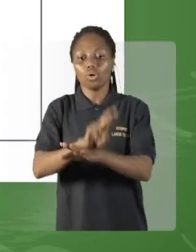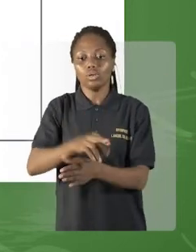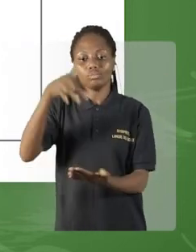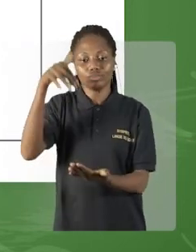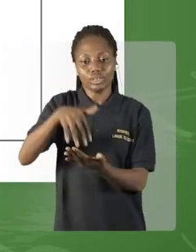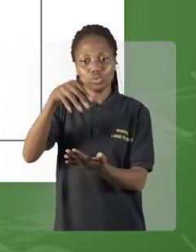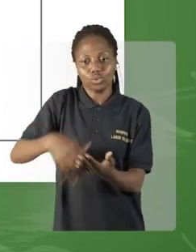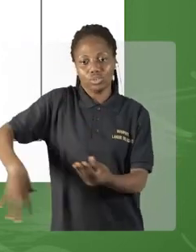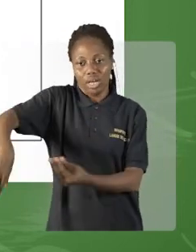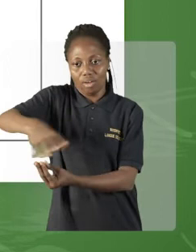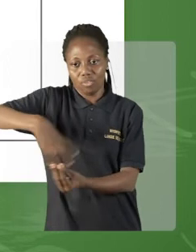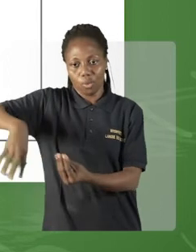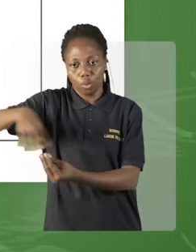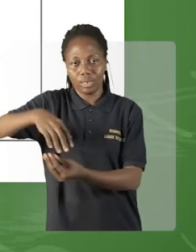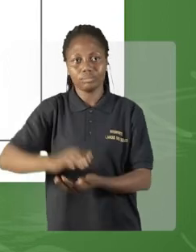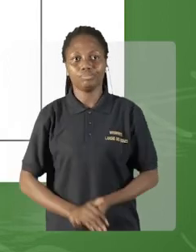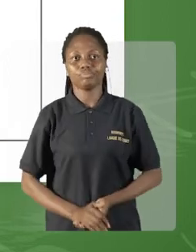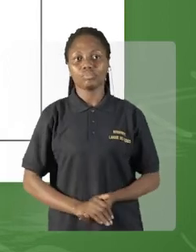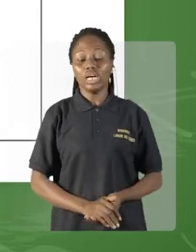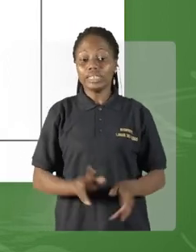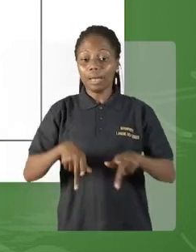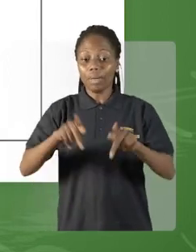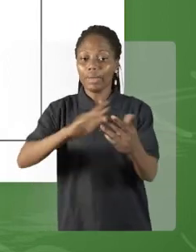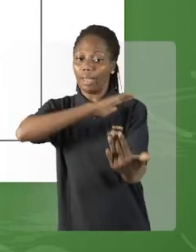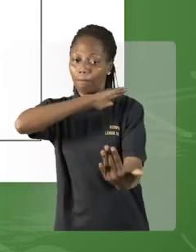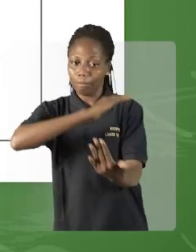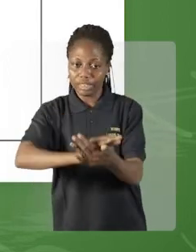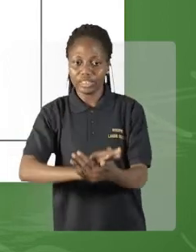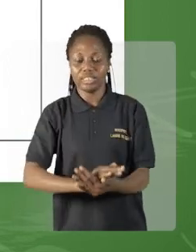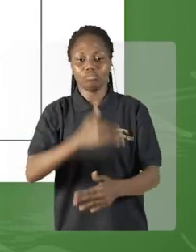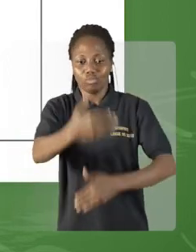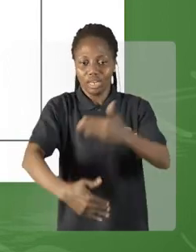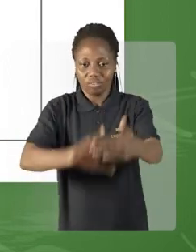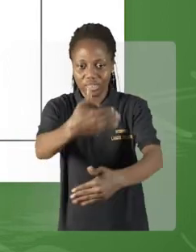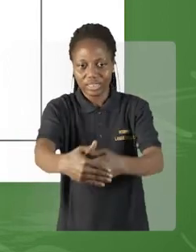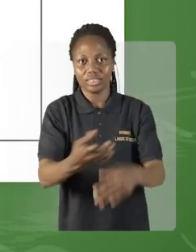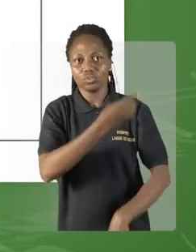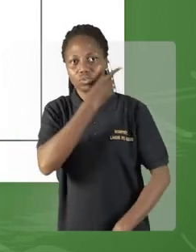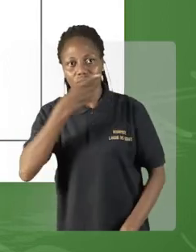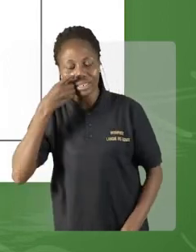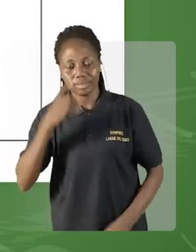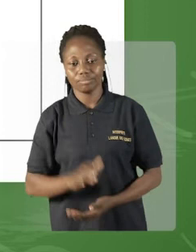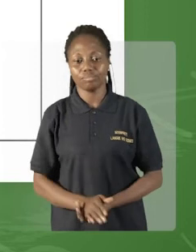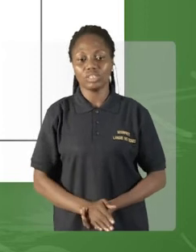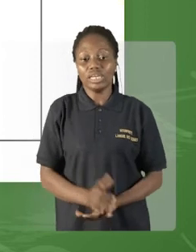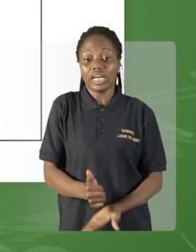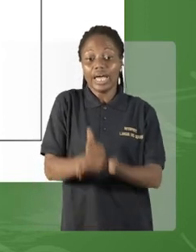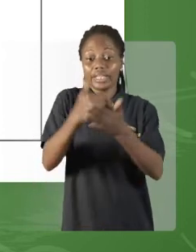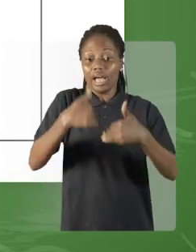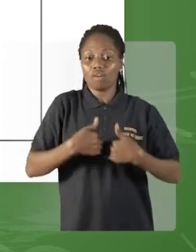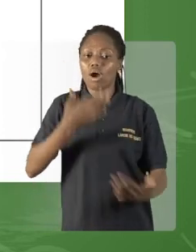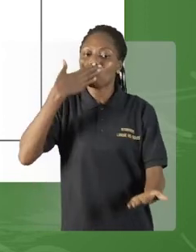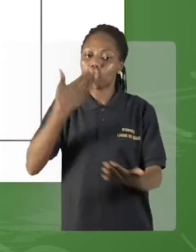b. Empêcher l'avancée du désert. Petit d. Adoucir le climat. Et petit